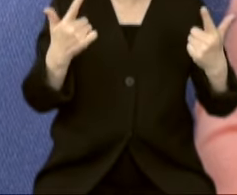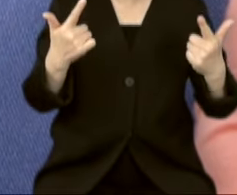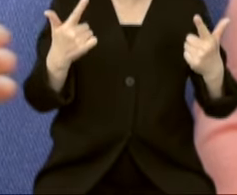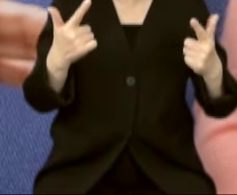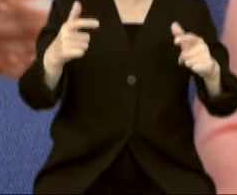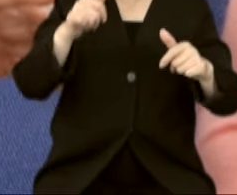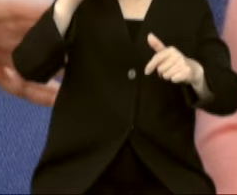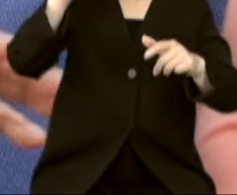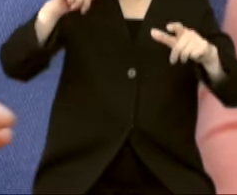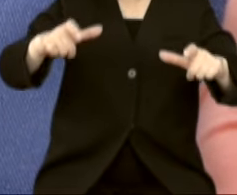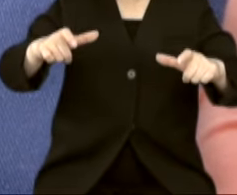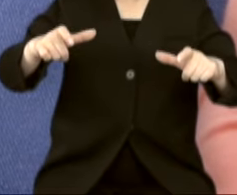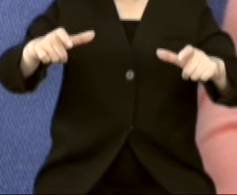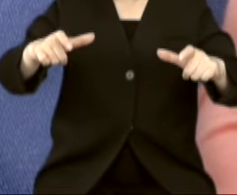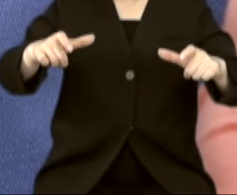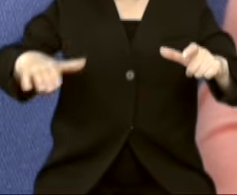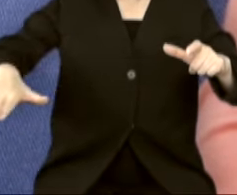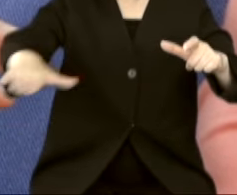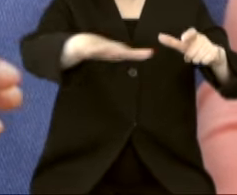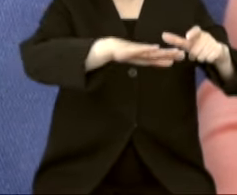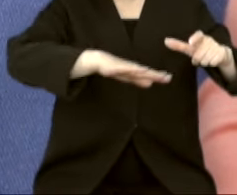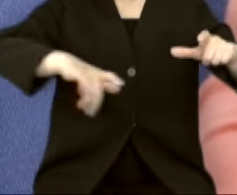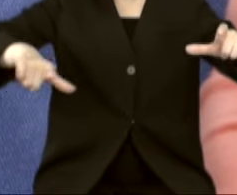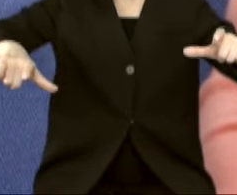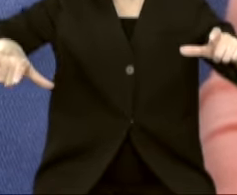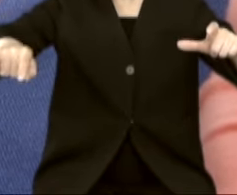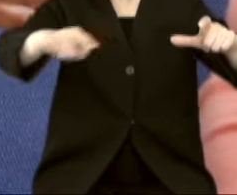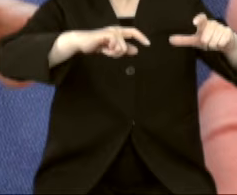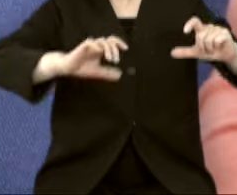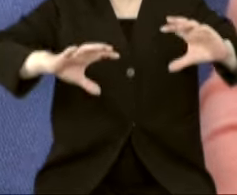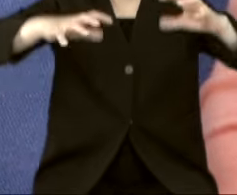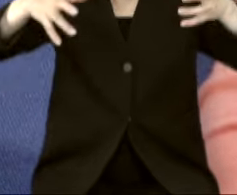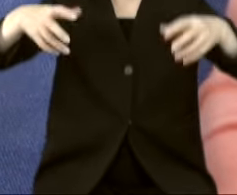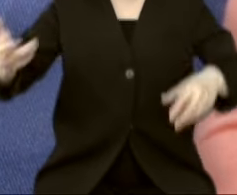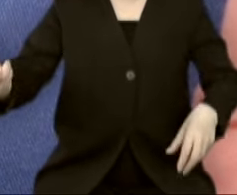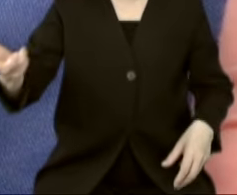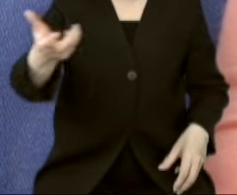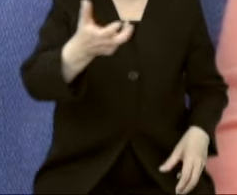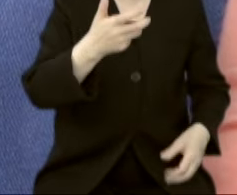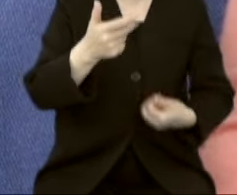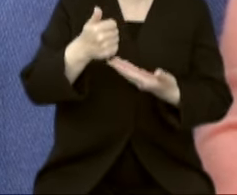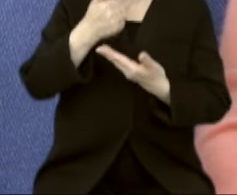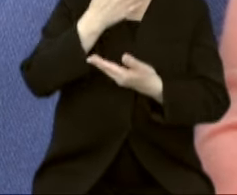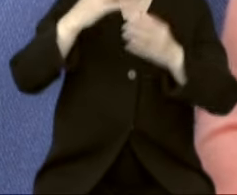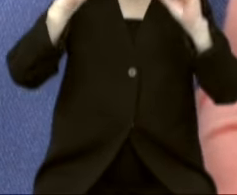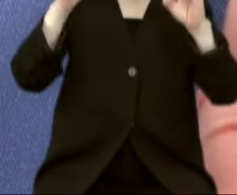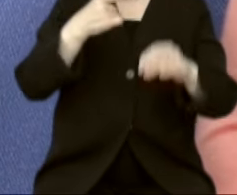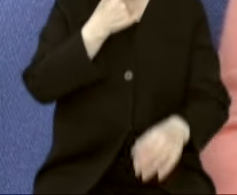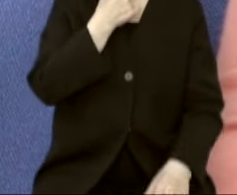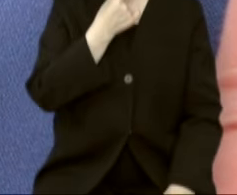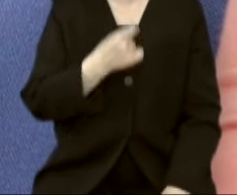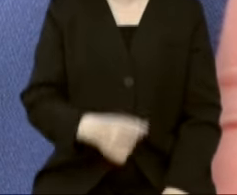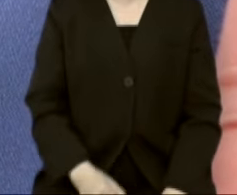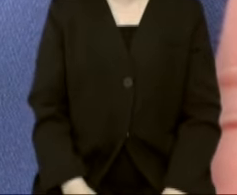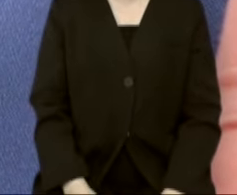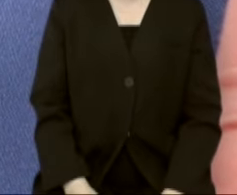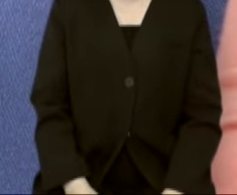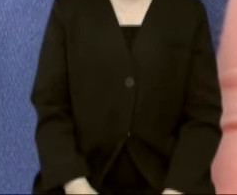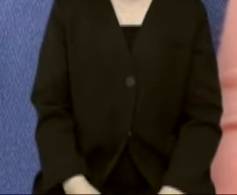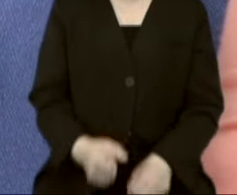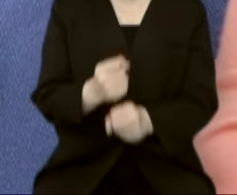그리고 인도 전체 인도 아니야. 전 세계로 나가면서 주님의 복음을 전할 수